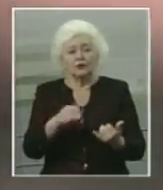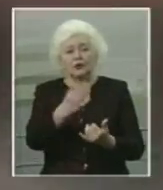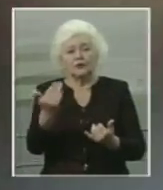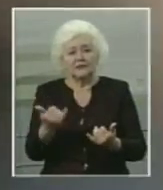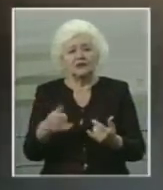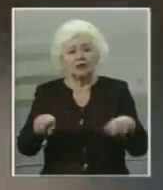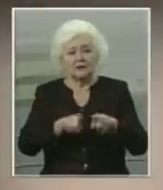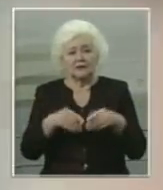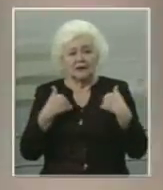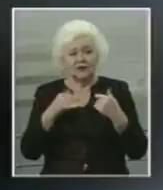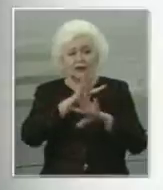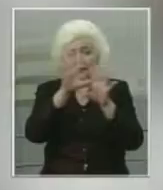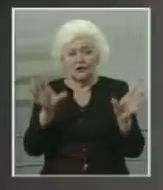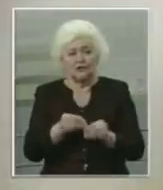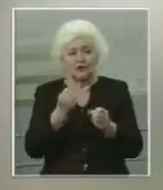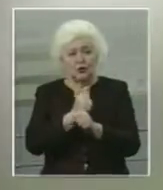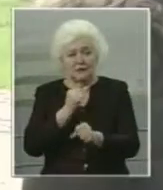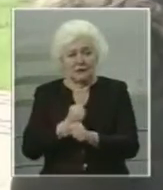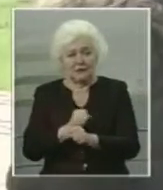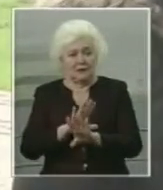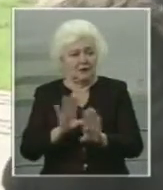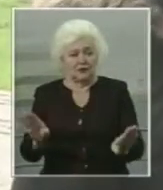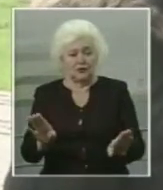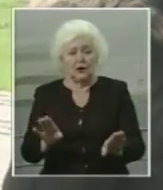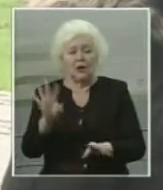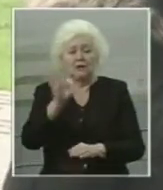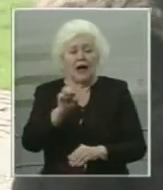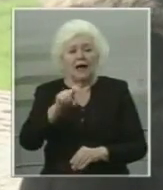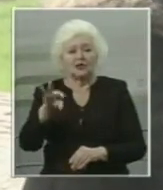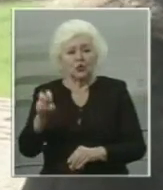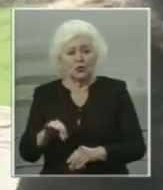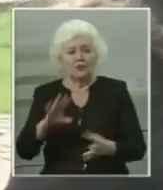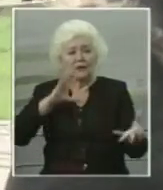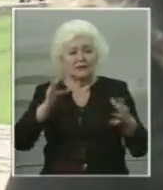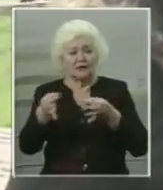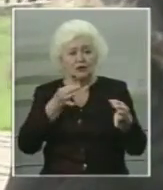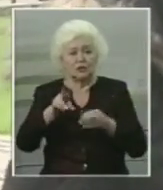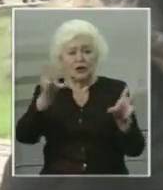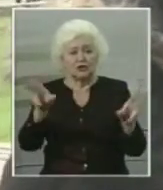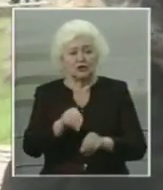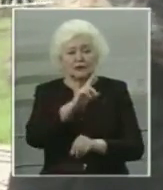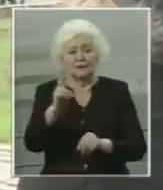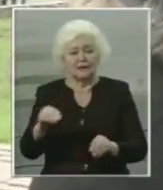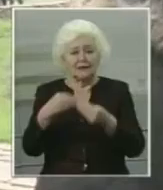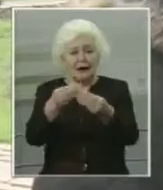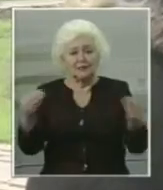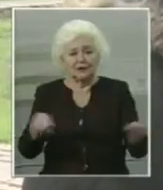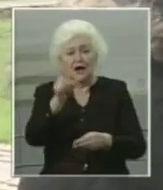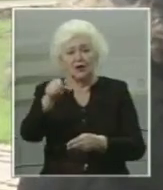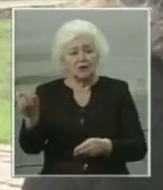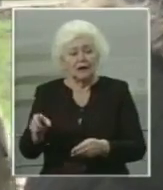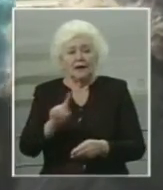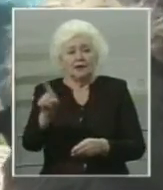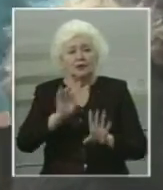Ну так я що зроблю? Олена Андрухова з організації «Шанс», яка існує на пожертви людей, розповіла,